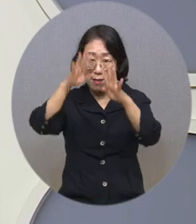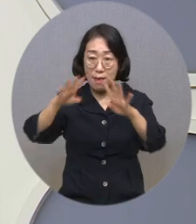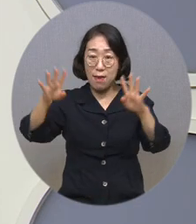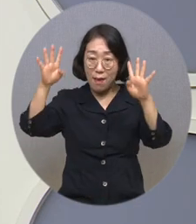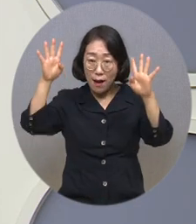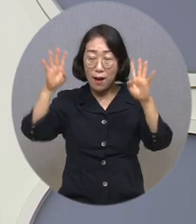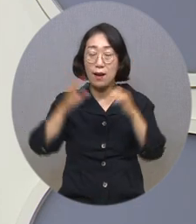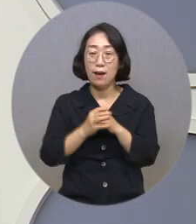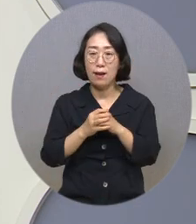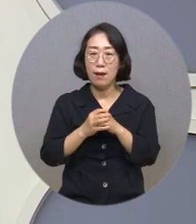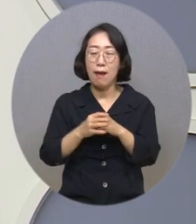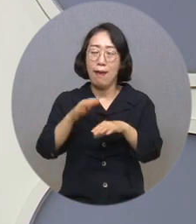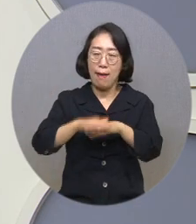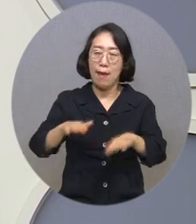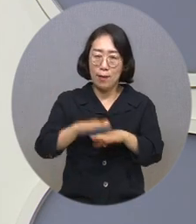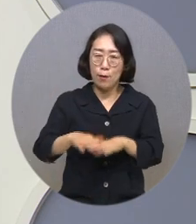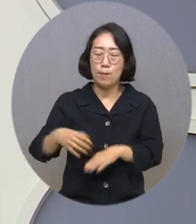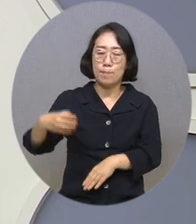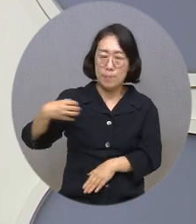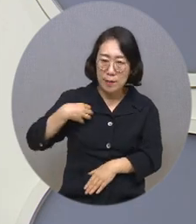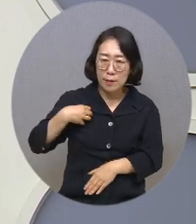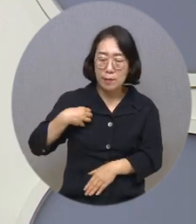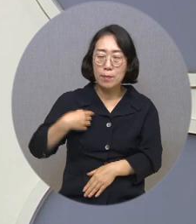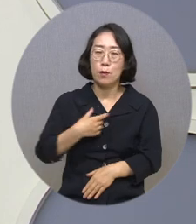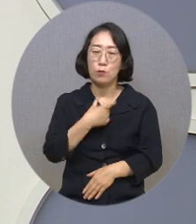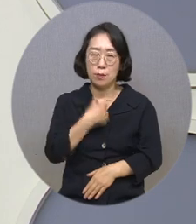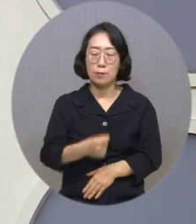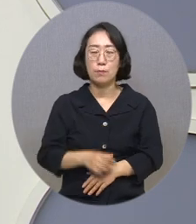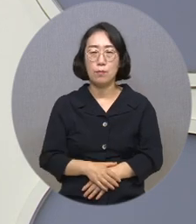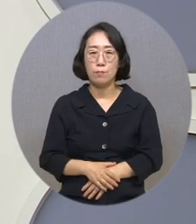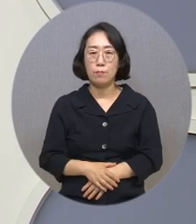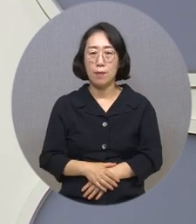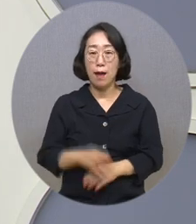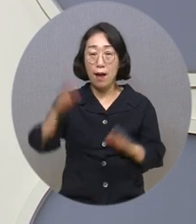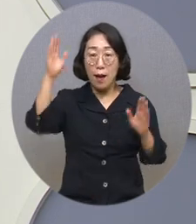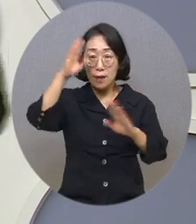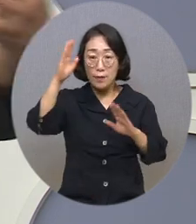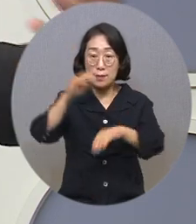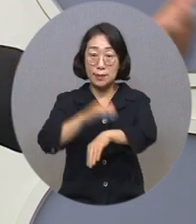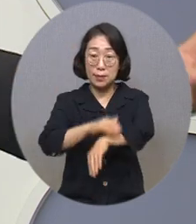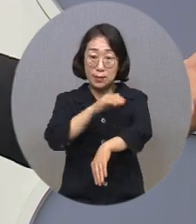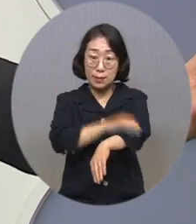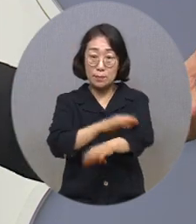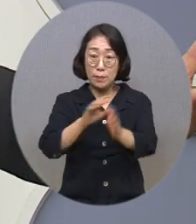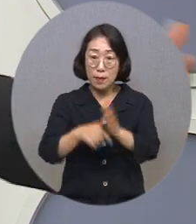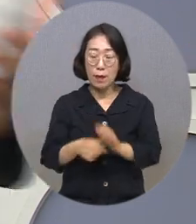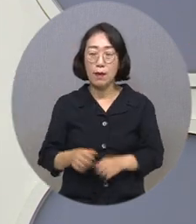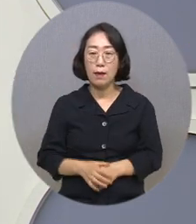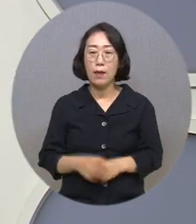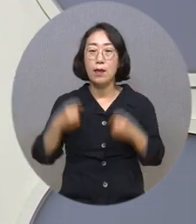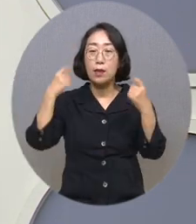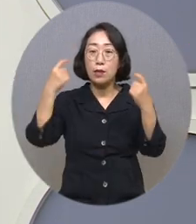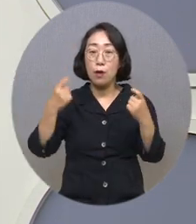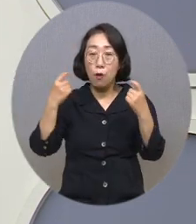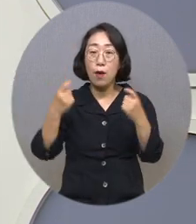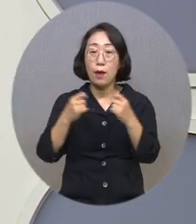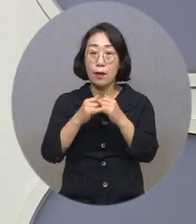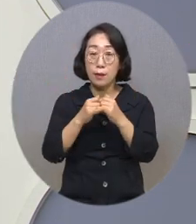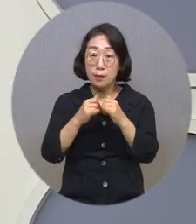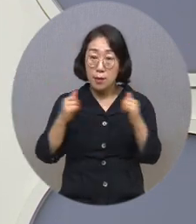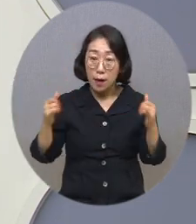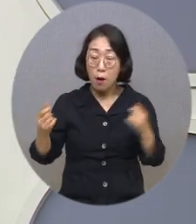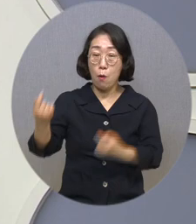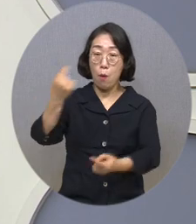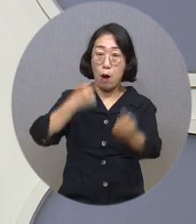스마트 헬스케어라는 그래서 우리는 학생들 실습 시간에 전 관광객한테 오픈하자.